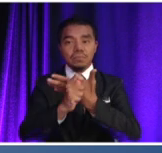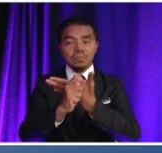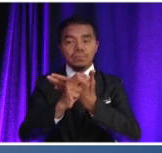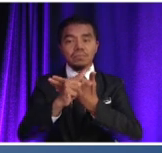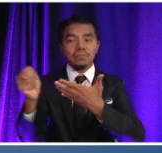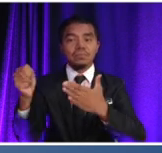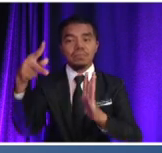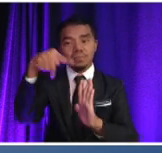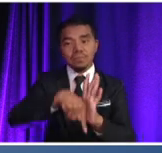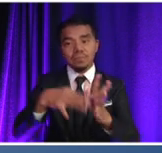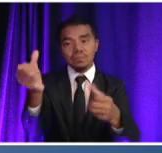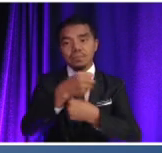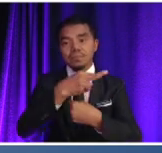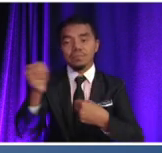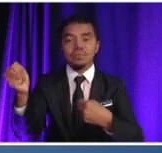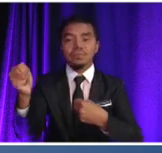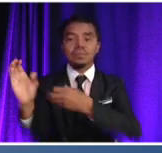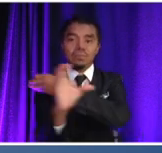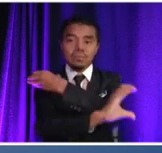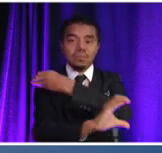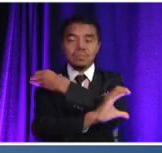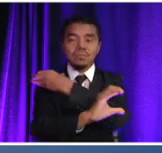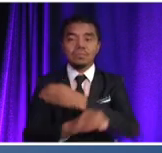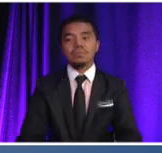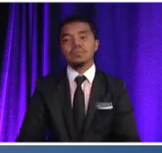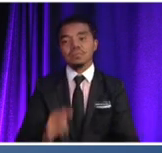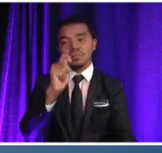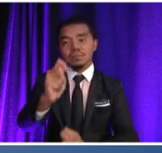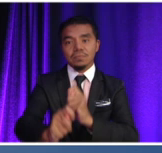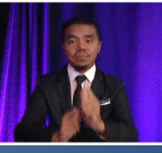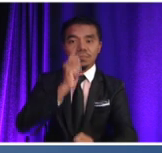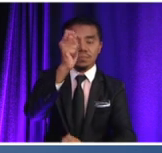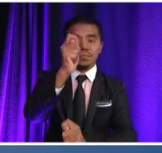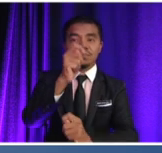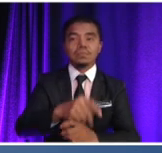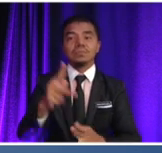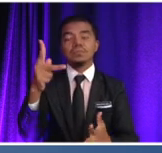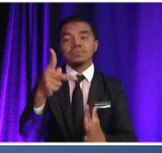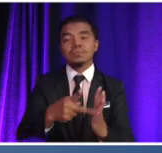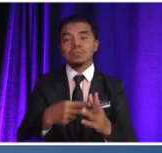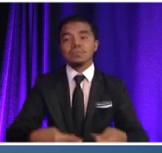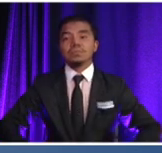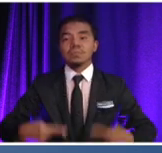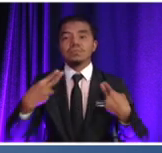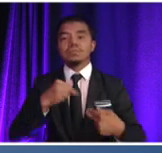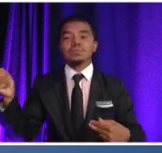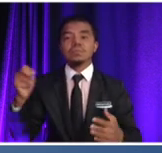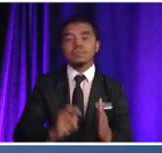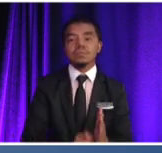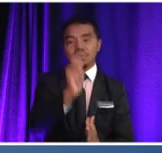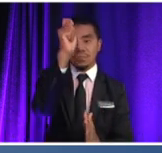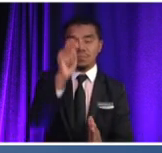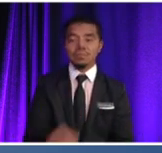seterusnya taraf hidup masyarakat juga meningkat ini akan mengundang tarikan minat